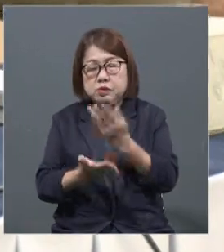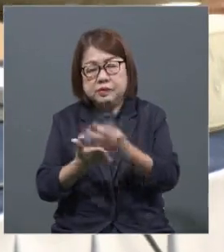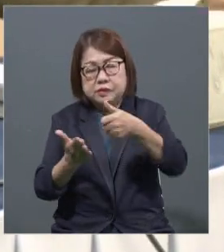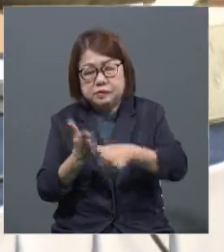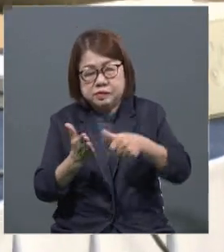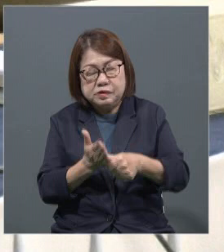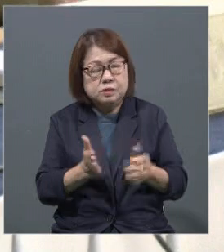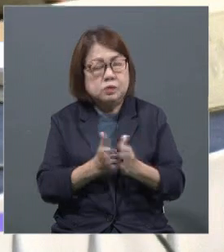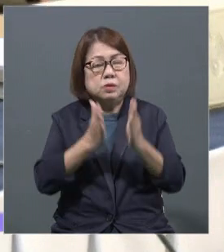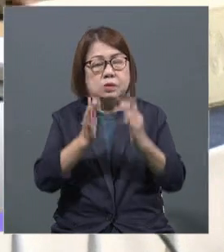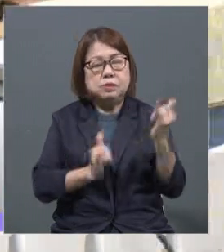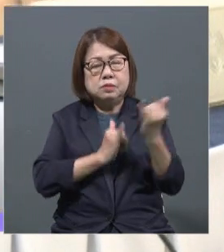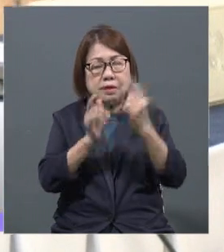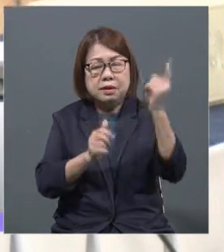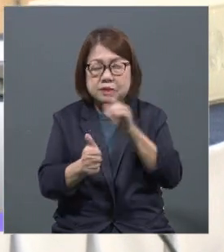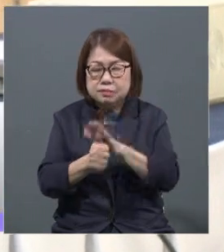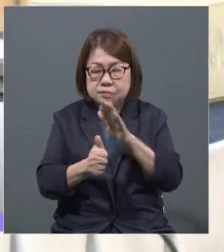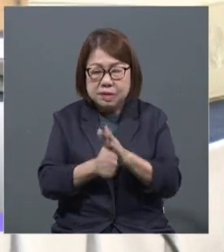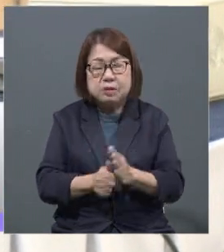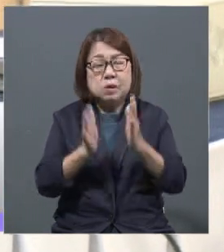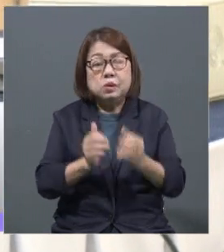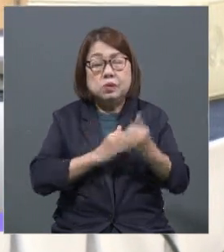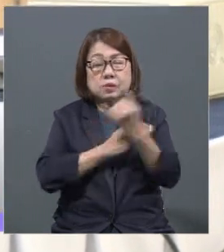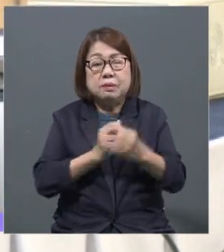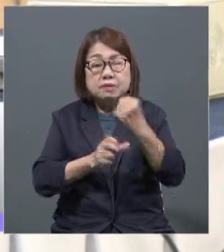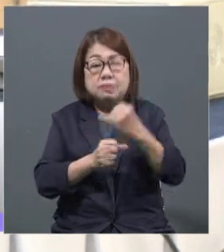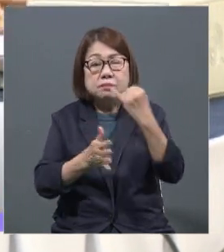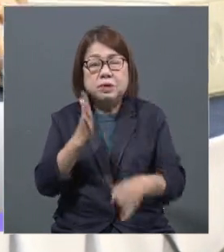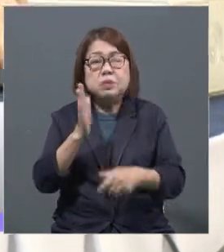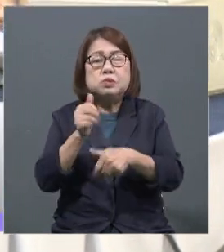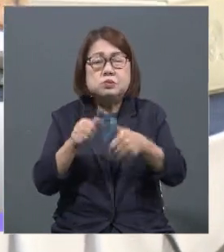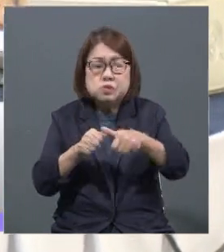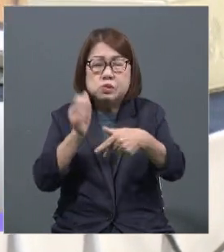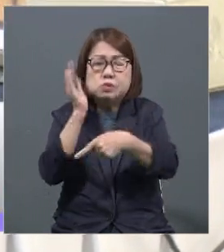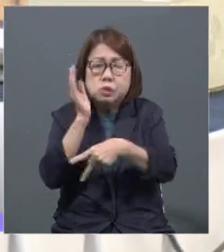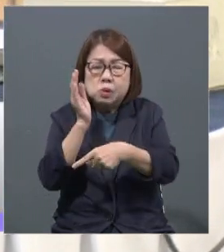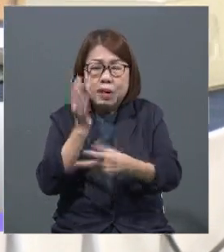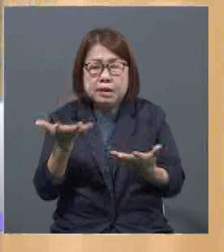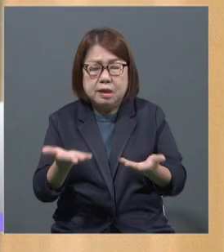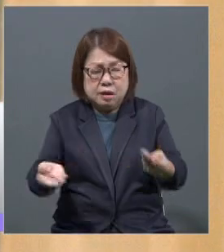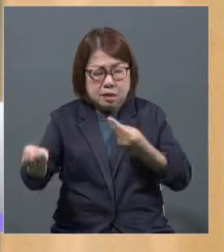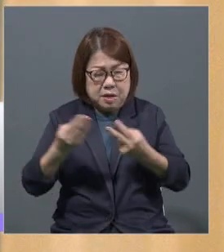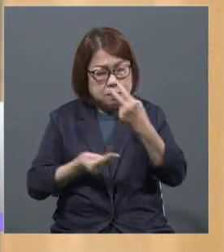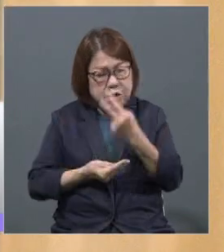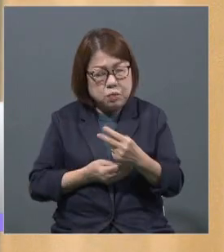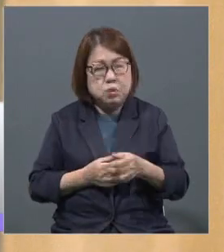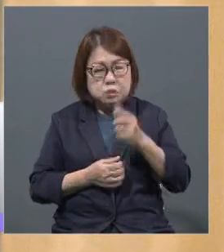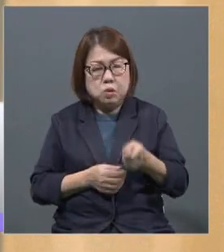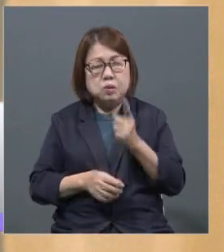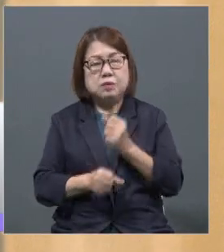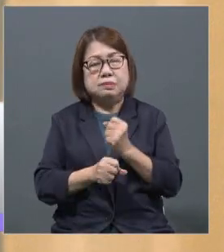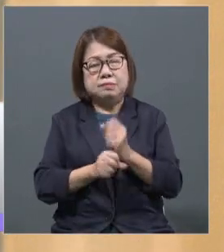ชาติมาทำผิดกฎหมายในจังหวัดภูเก็ตก็กำชับให้ผู้บังคับบัญชาทุกระดับให้ความสำคัญขับเคลื่อนงานให้เกิดผลเป็นรูปธรรมแล้ว